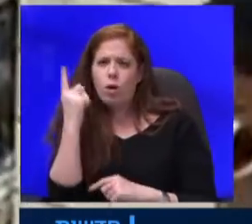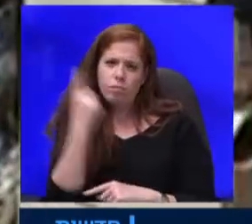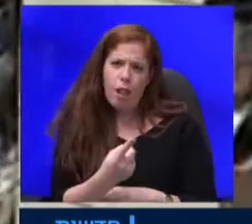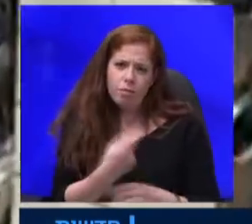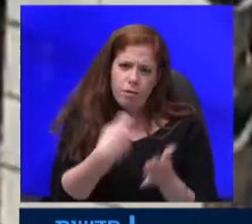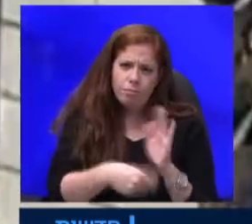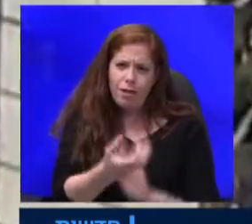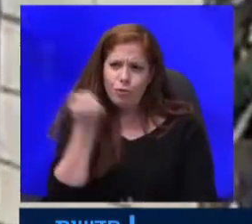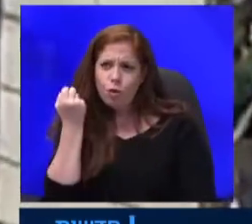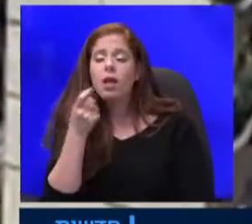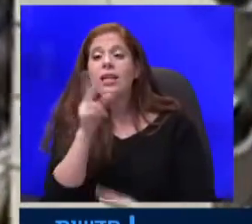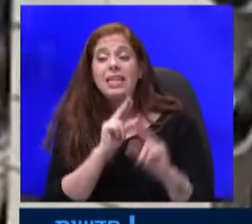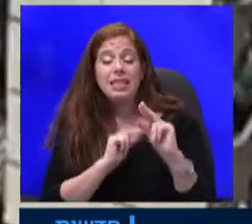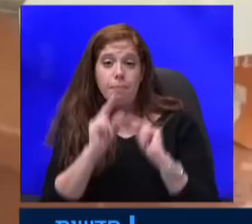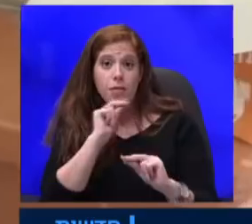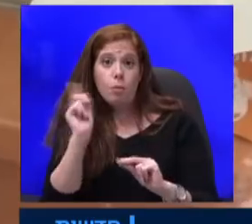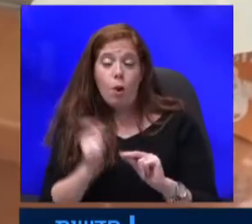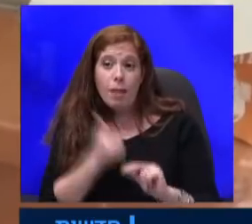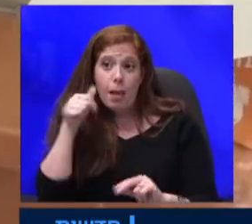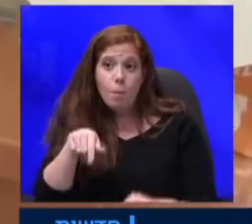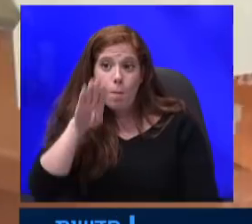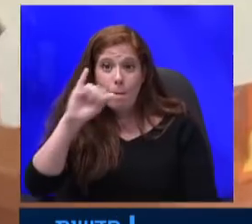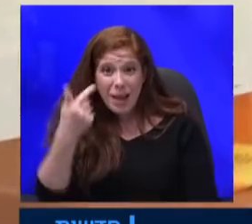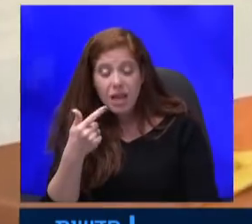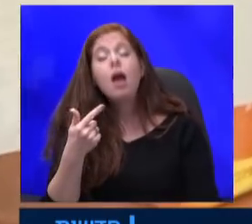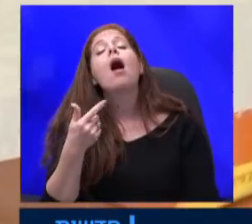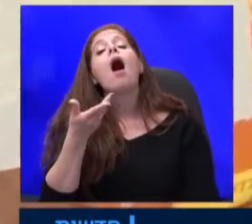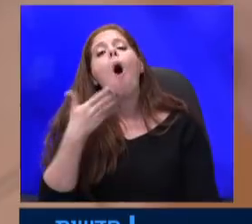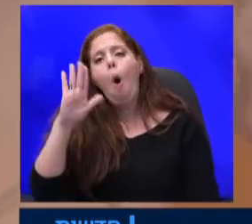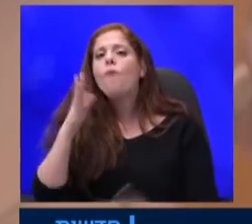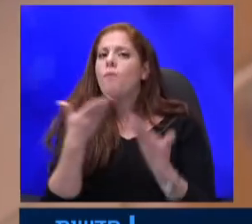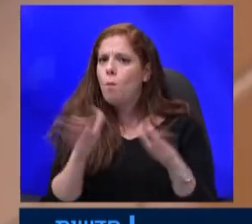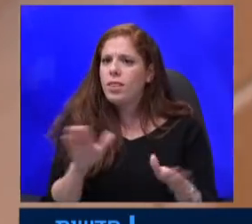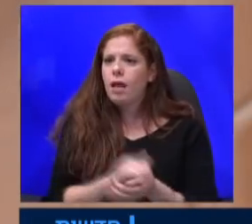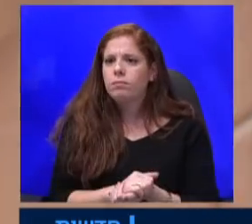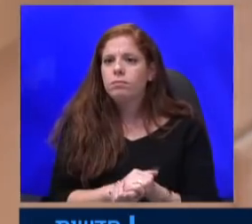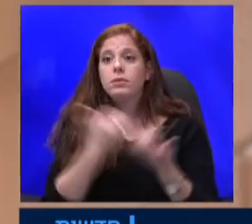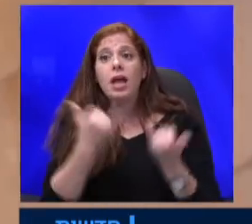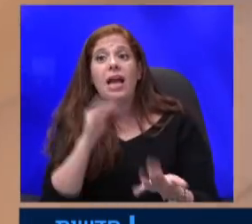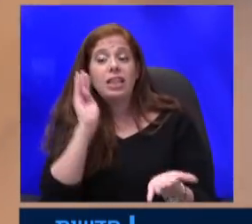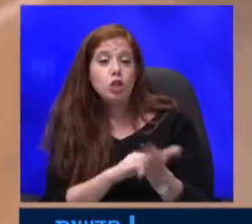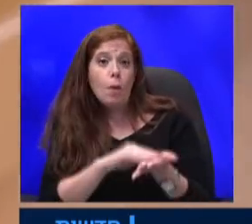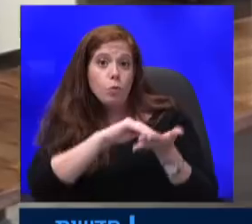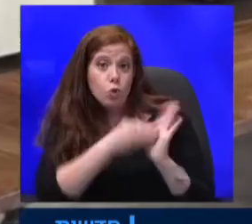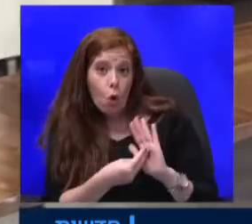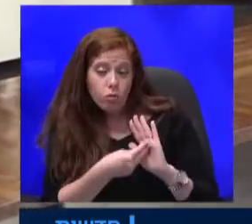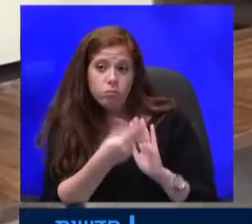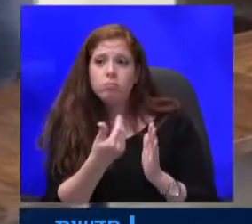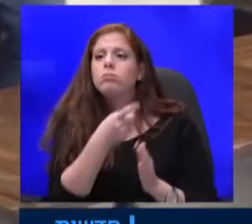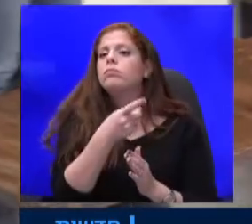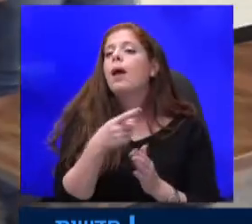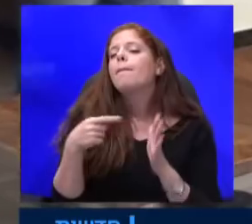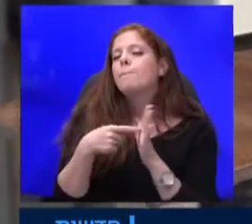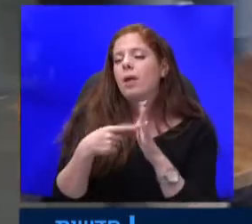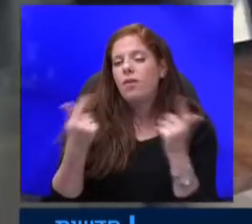בביג. הרוב כן מחר פותח. כרגע נרשם דוח לבית העסק. בצל הוויכוח על פתיחת המסחר, הממשלה צפויה